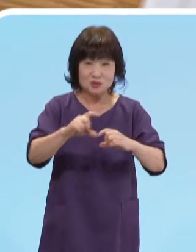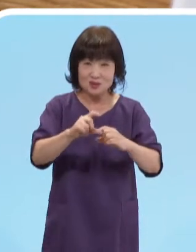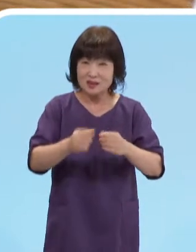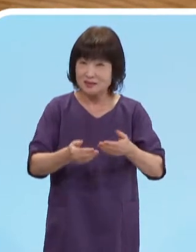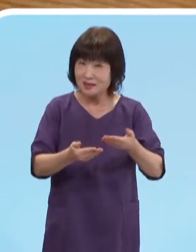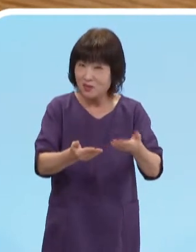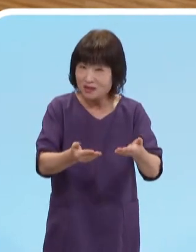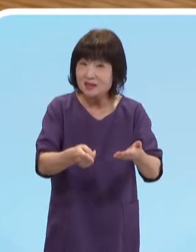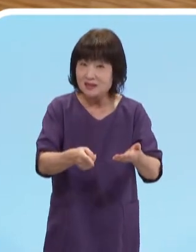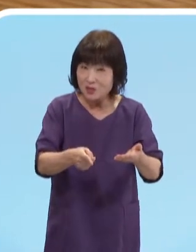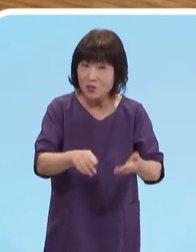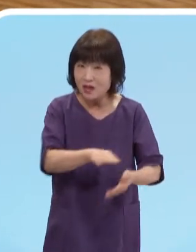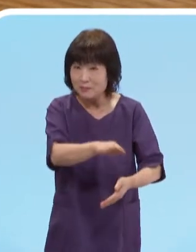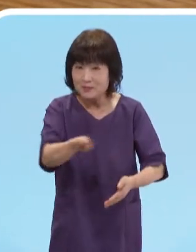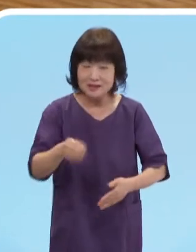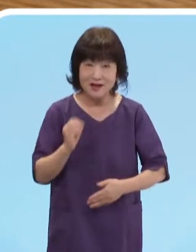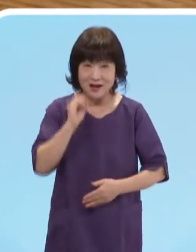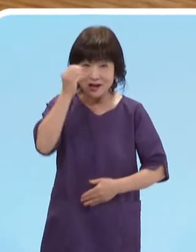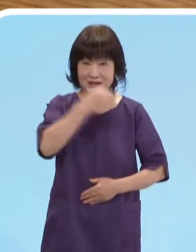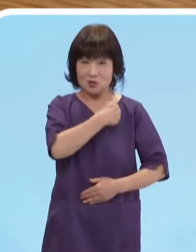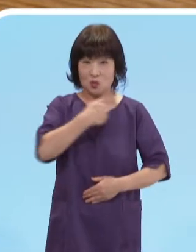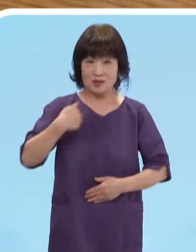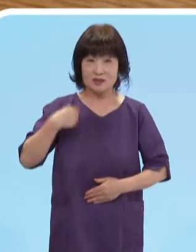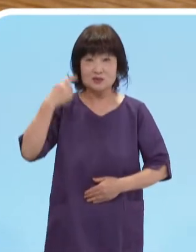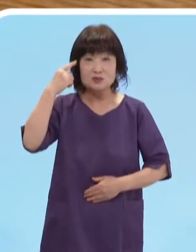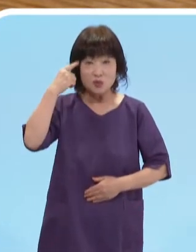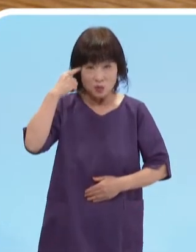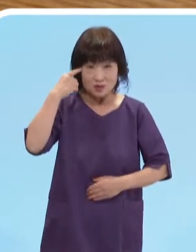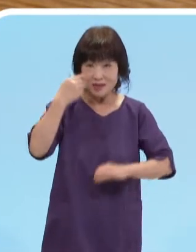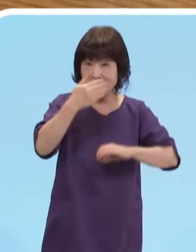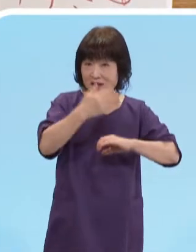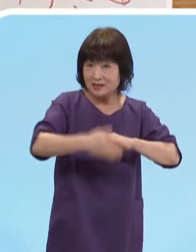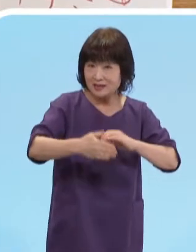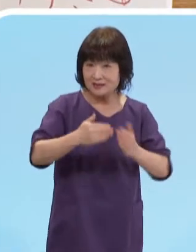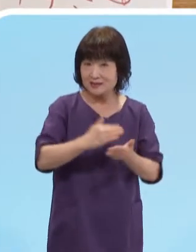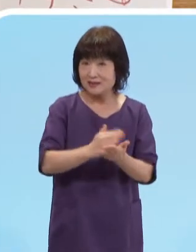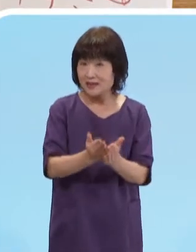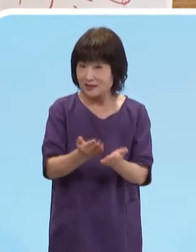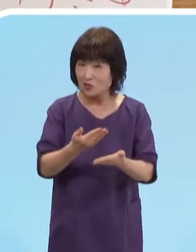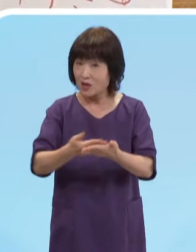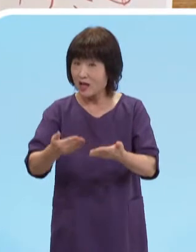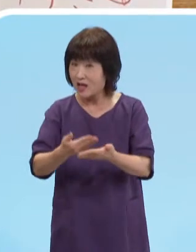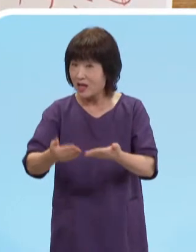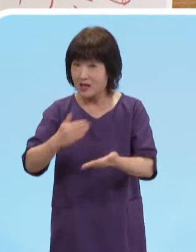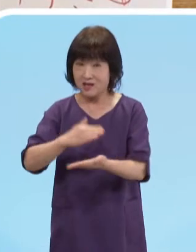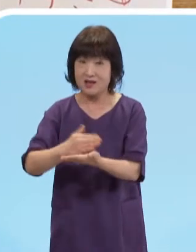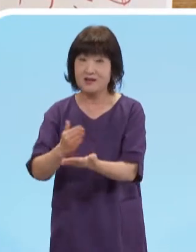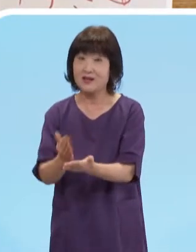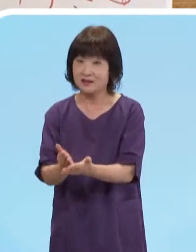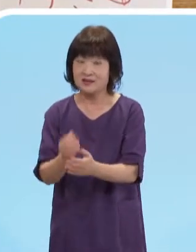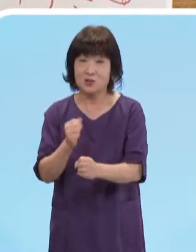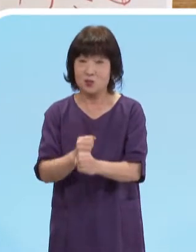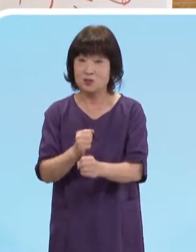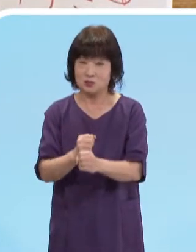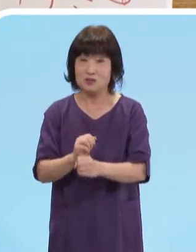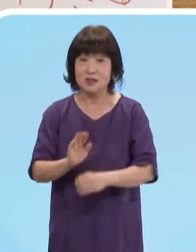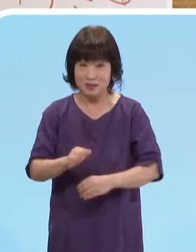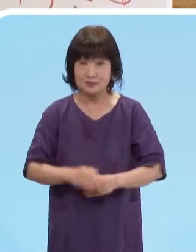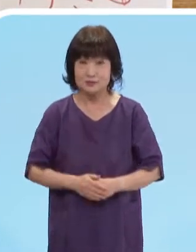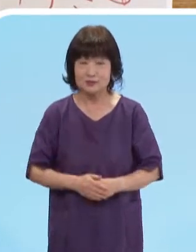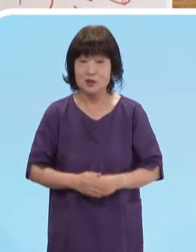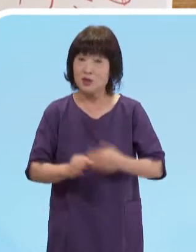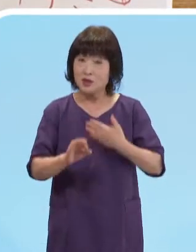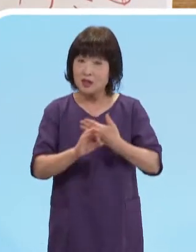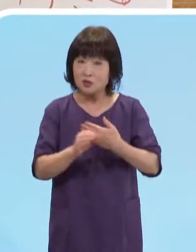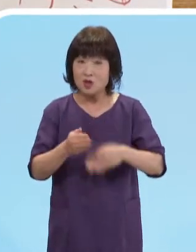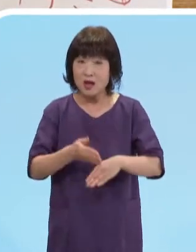た方が、まあ、誰しもが感動できると思うんで、そういうので写真ケーキとか、のさせてもらってます。まあ、例えば